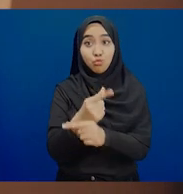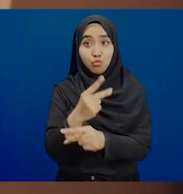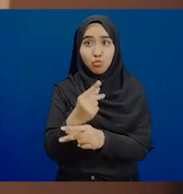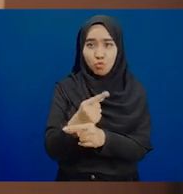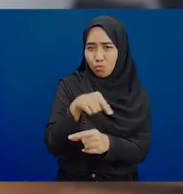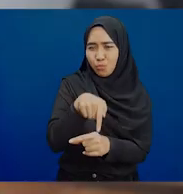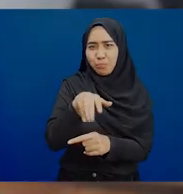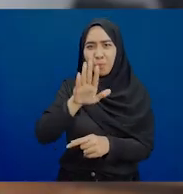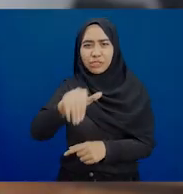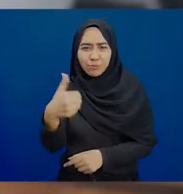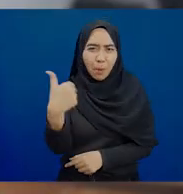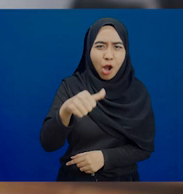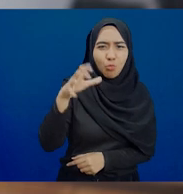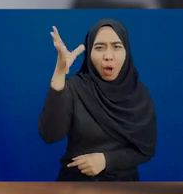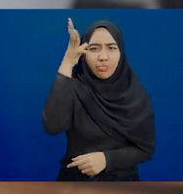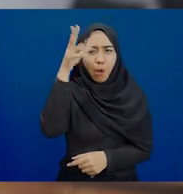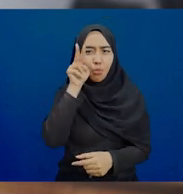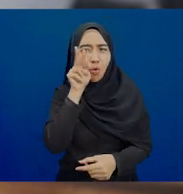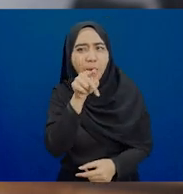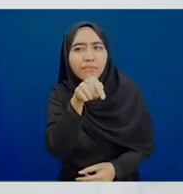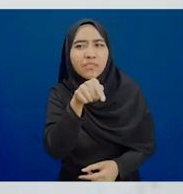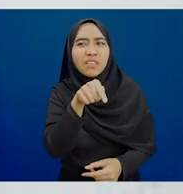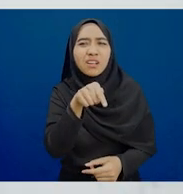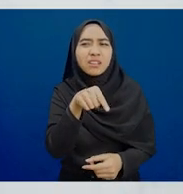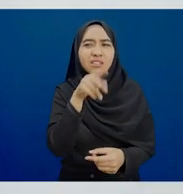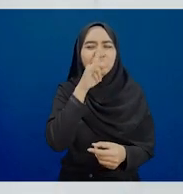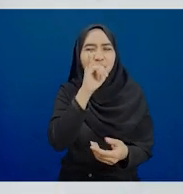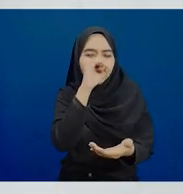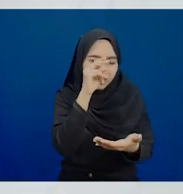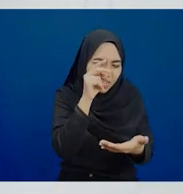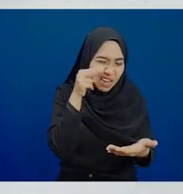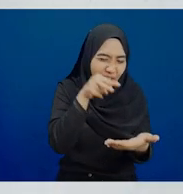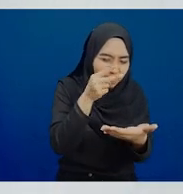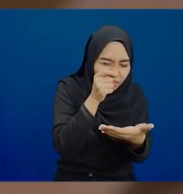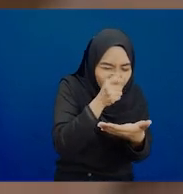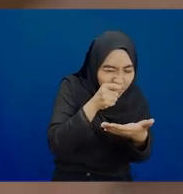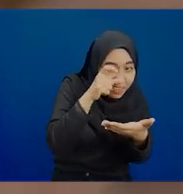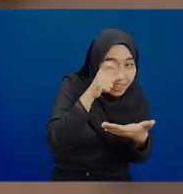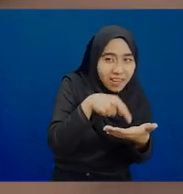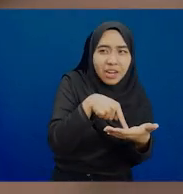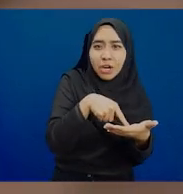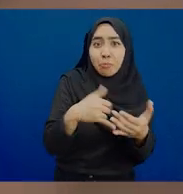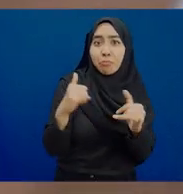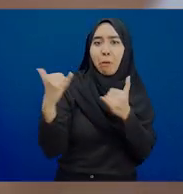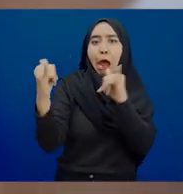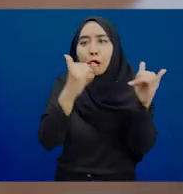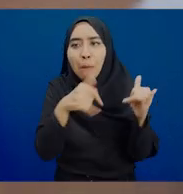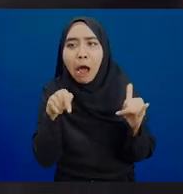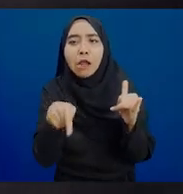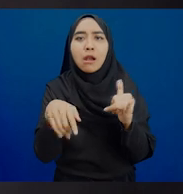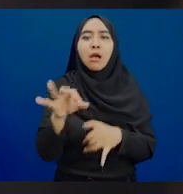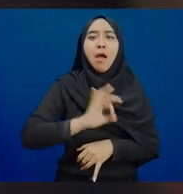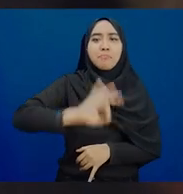Guru itu baru nggak tahu. Jadi saya membaca di buku pakai loof, dikira mainan. Jadi saya